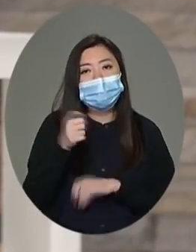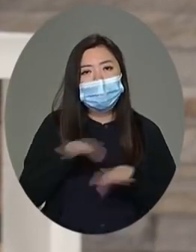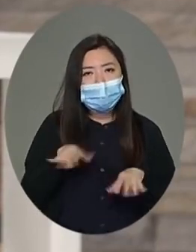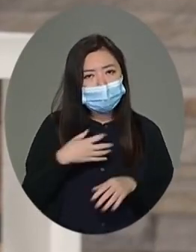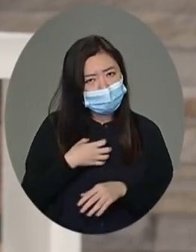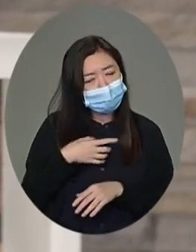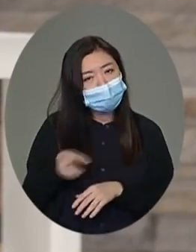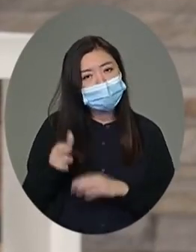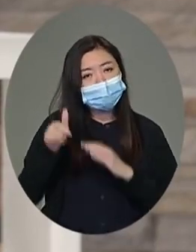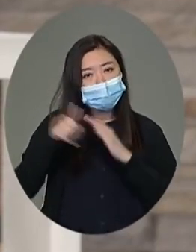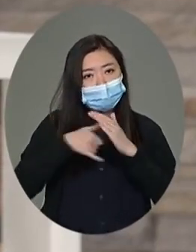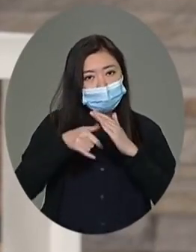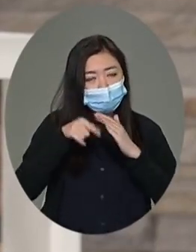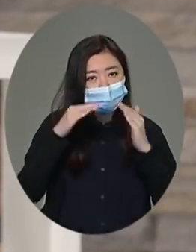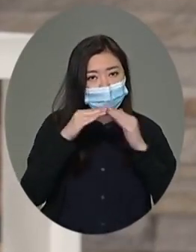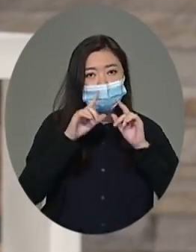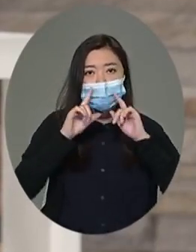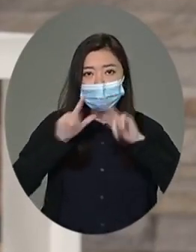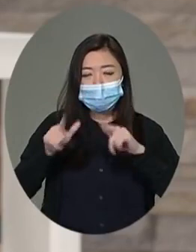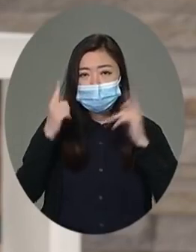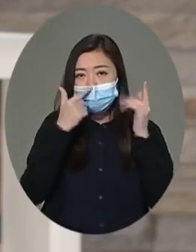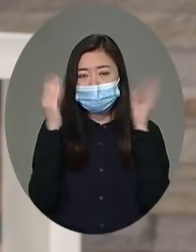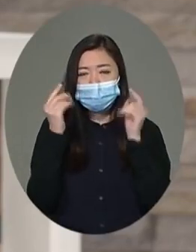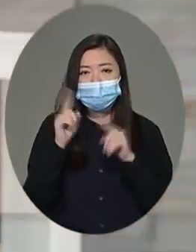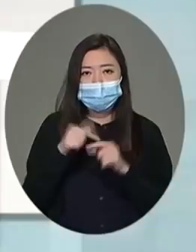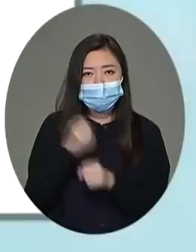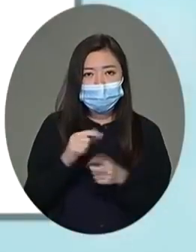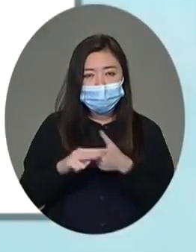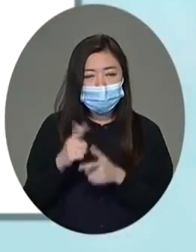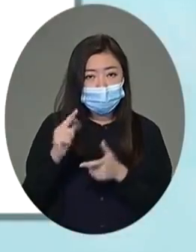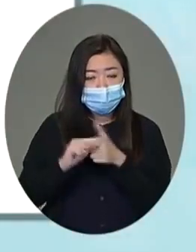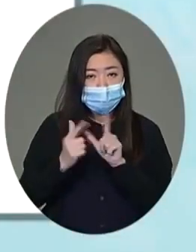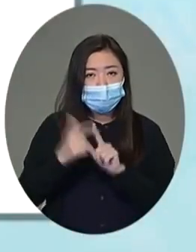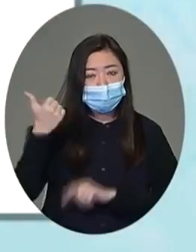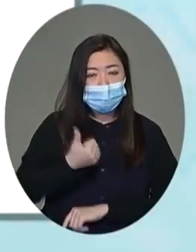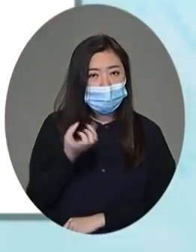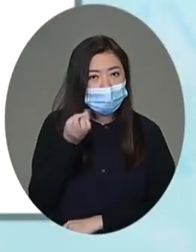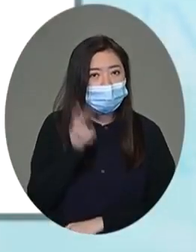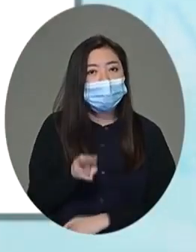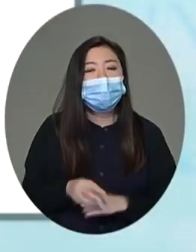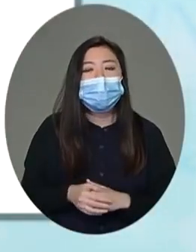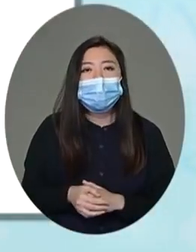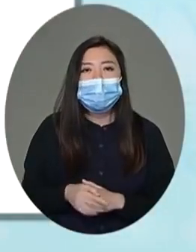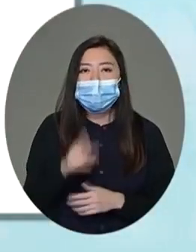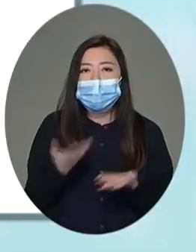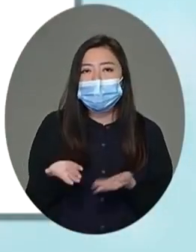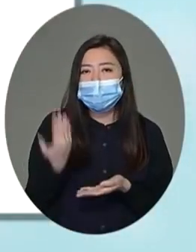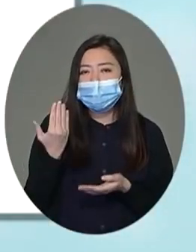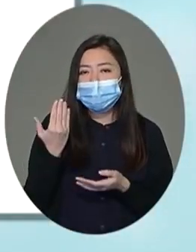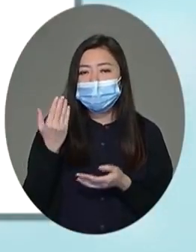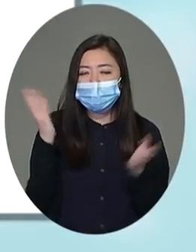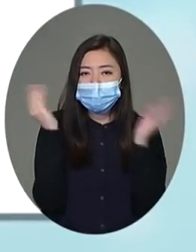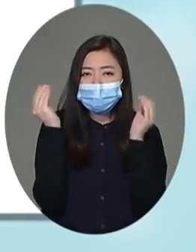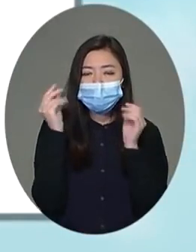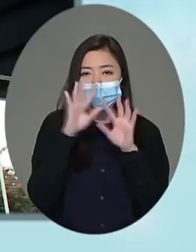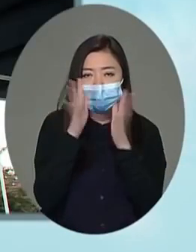次入境處發新聞稿回應做法罕見。 過往都有可能傳媒的關注，個別